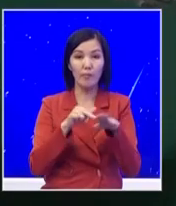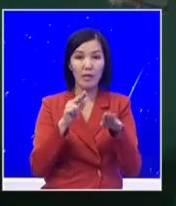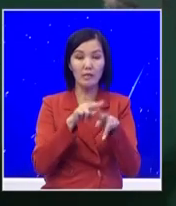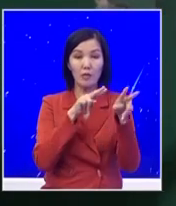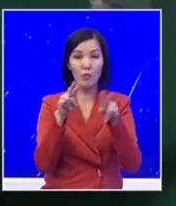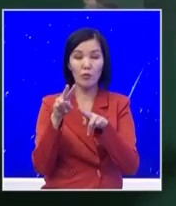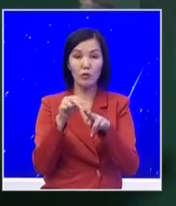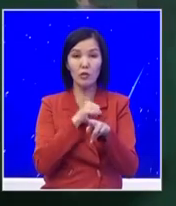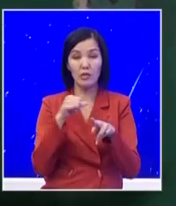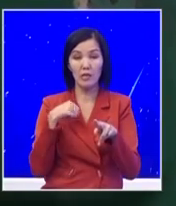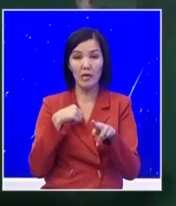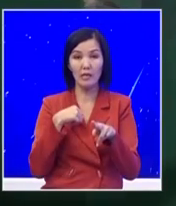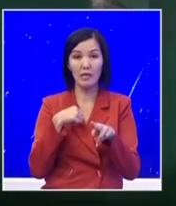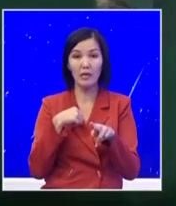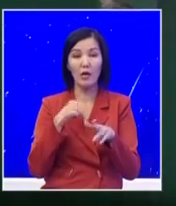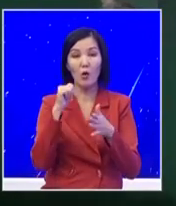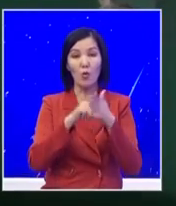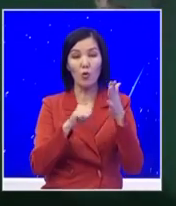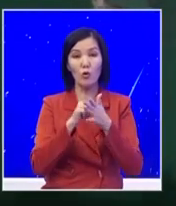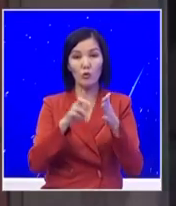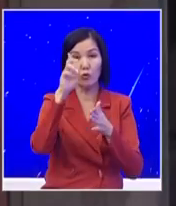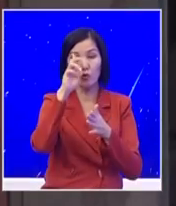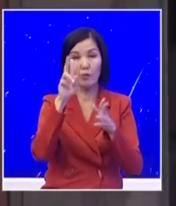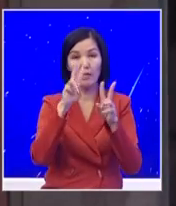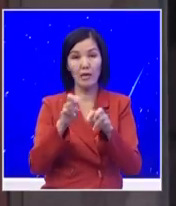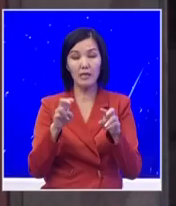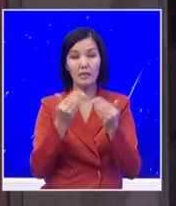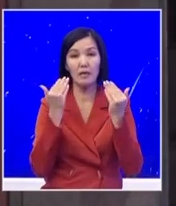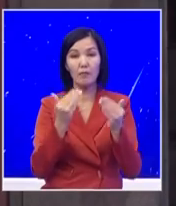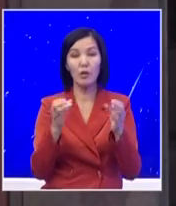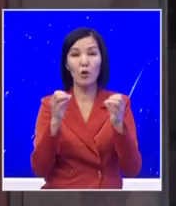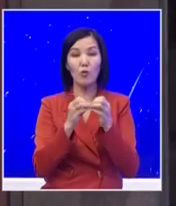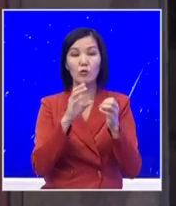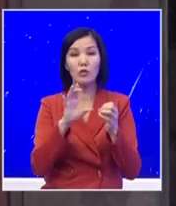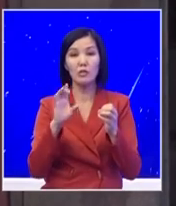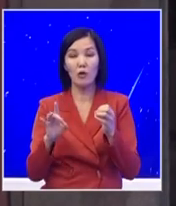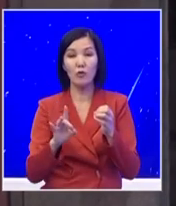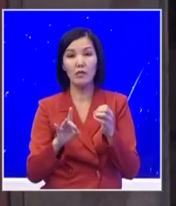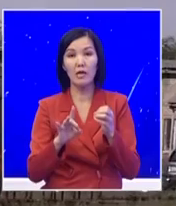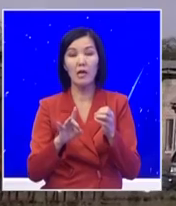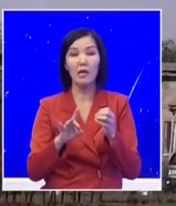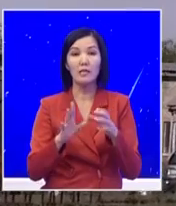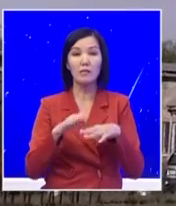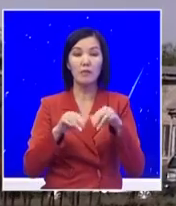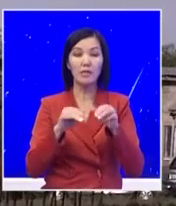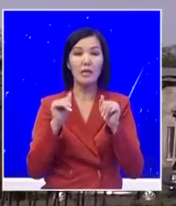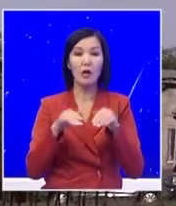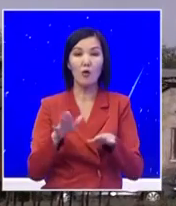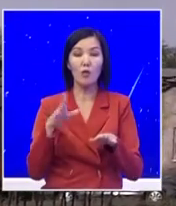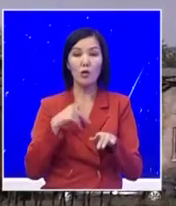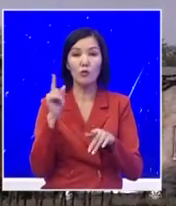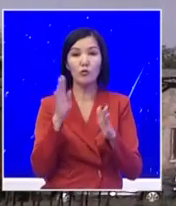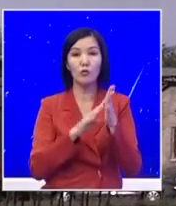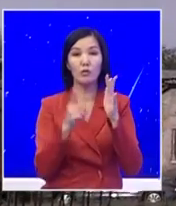кіреді. Жалпы сала жұмысындағы олқылықты үкімет те қарастырған. Биыл 13 сәуірде арнайы қаулы қабылдады. Нөмірі